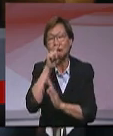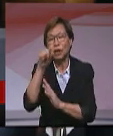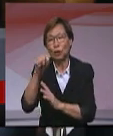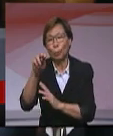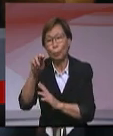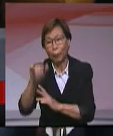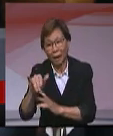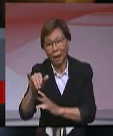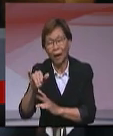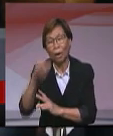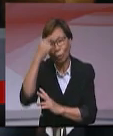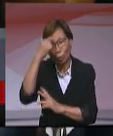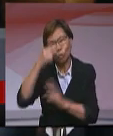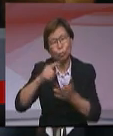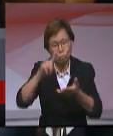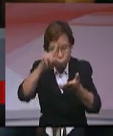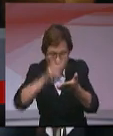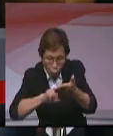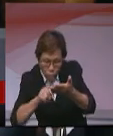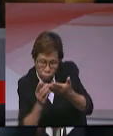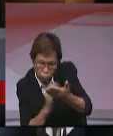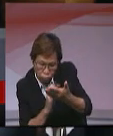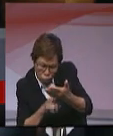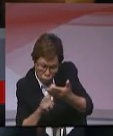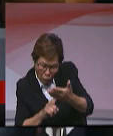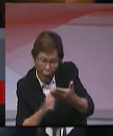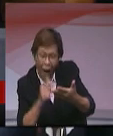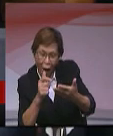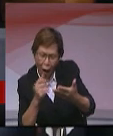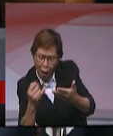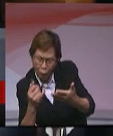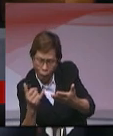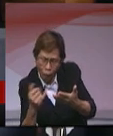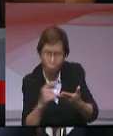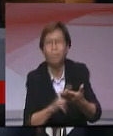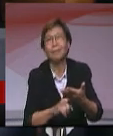www.sebenarnya.my untuk menyemak kesahihan.